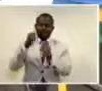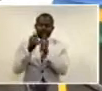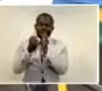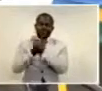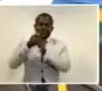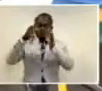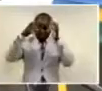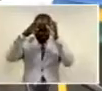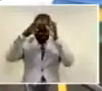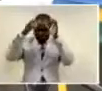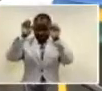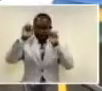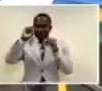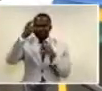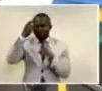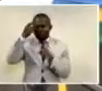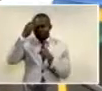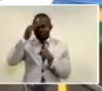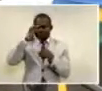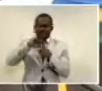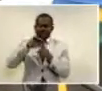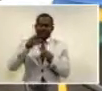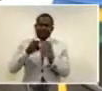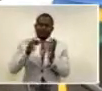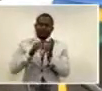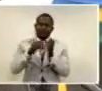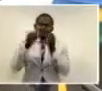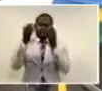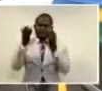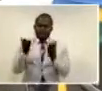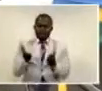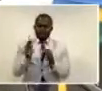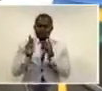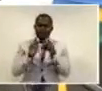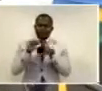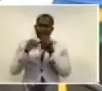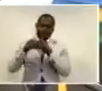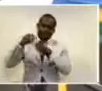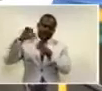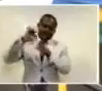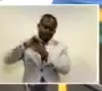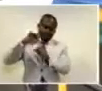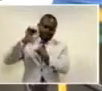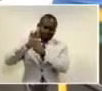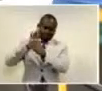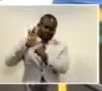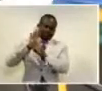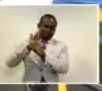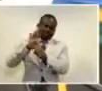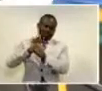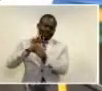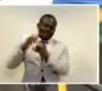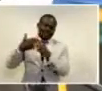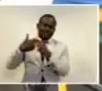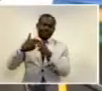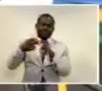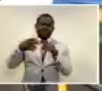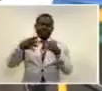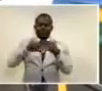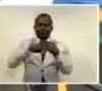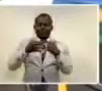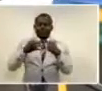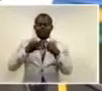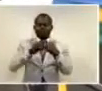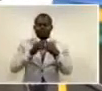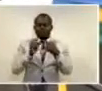Repubulika kandi aba baturage babahundagajeho amajwi menshi 98